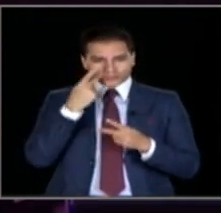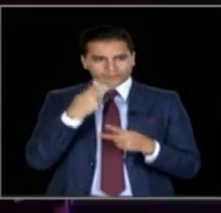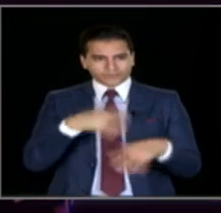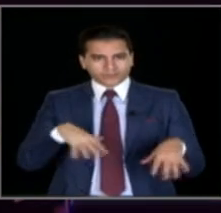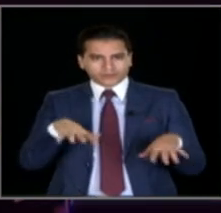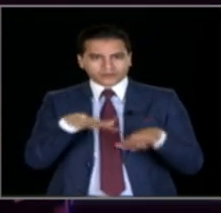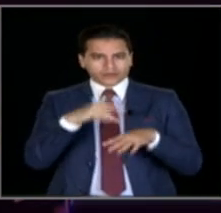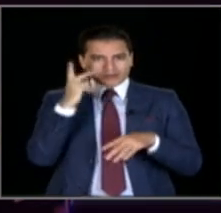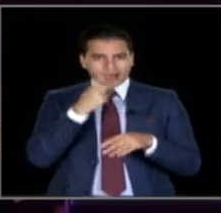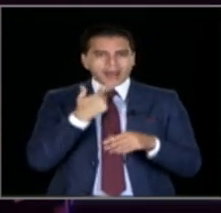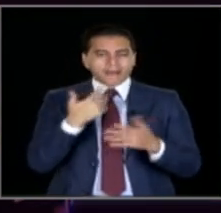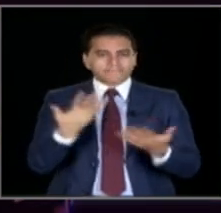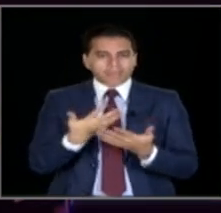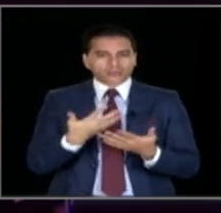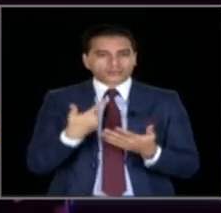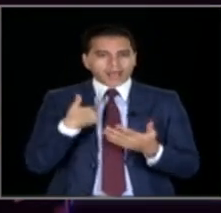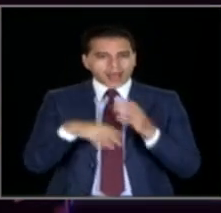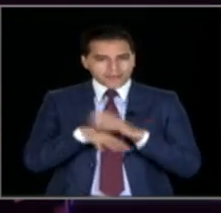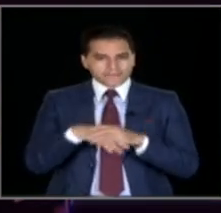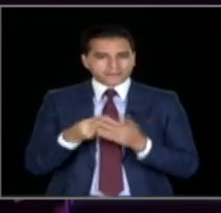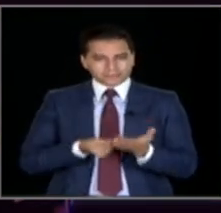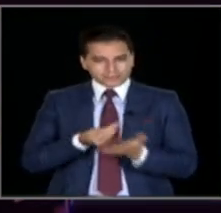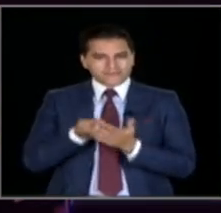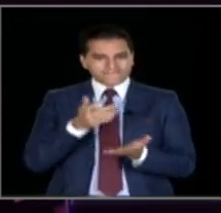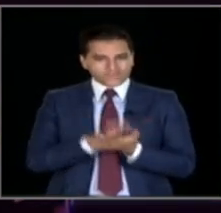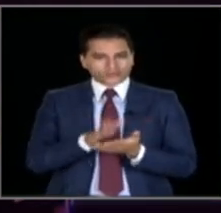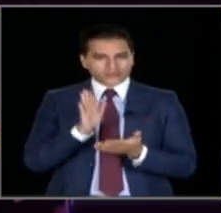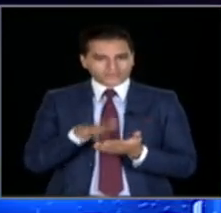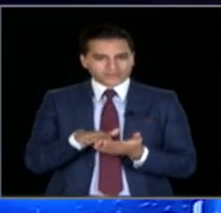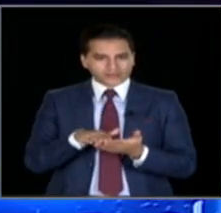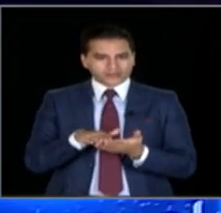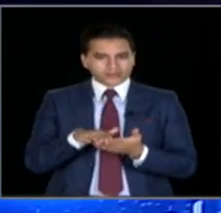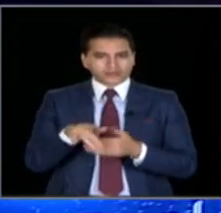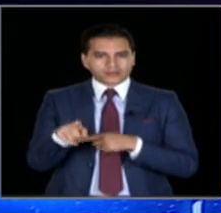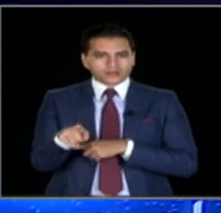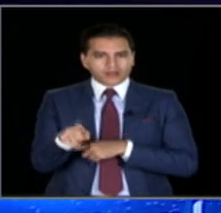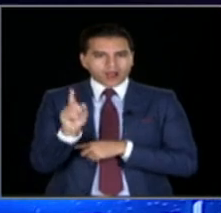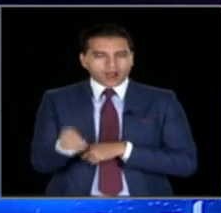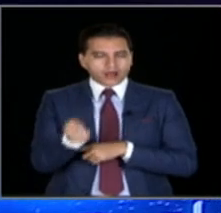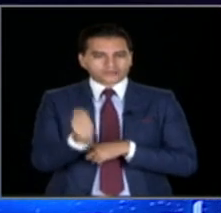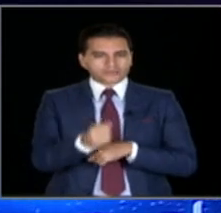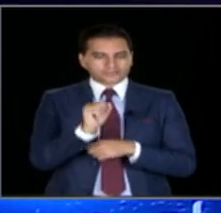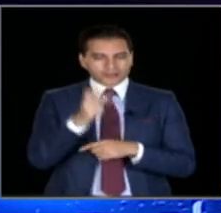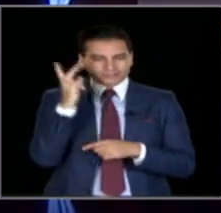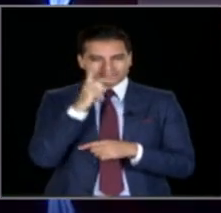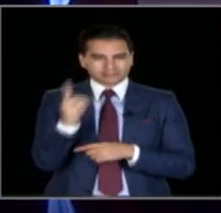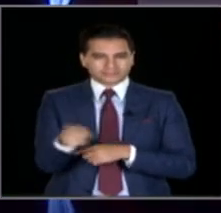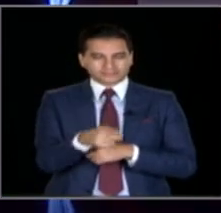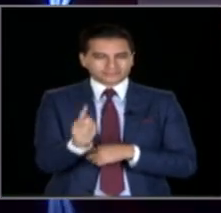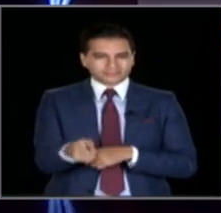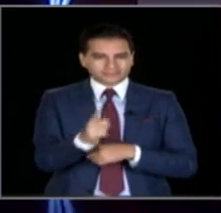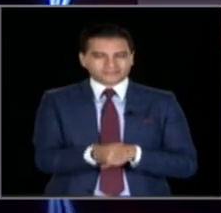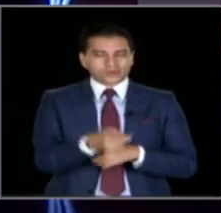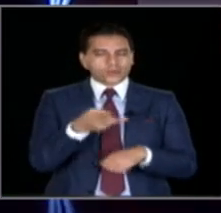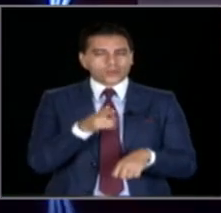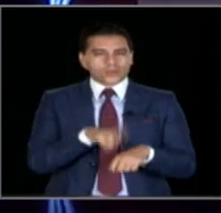وشوفي مثلا لو هم محتاجين ايه، فبنوفر لهم اللي هي العصا البيضاء والمصاحف الالكترونيه الناطقه ومصاحف